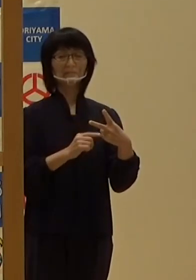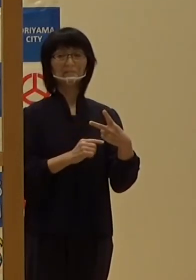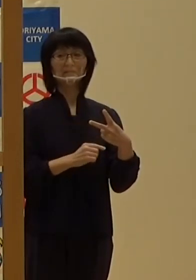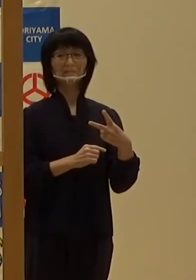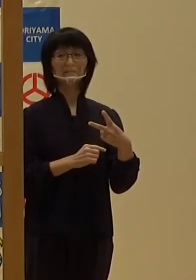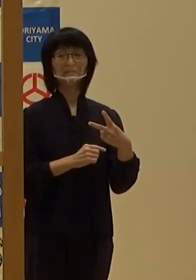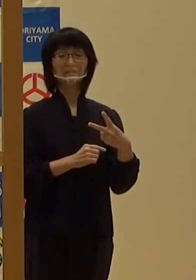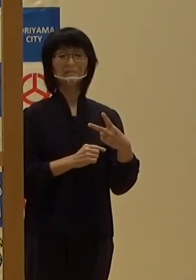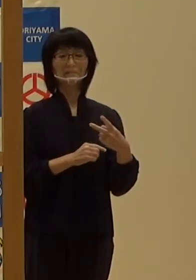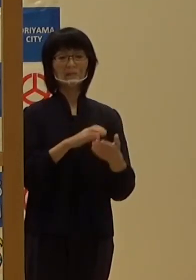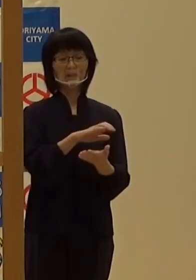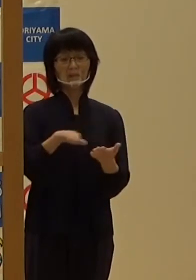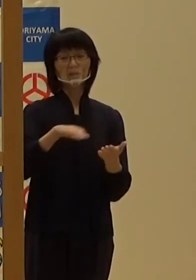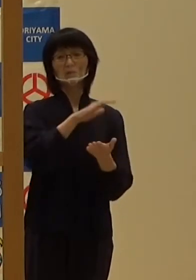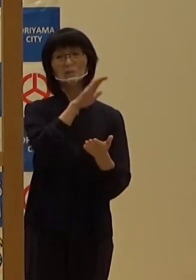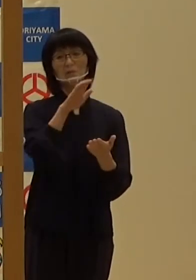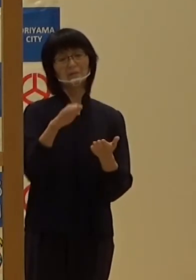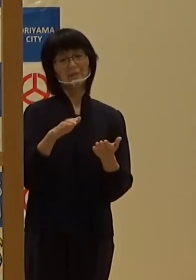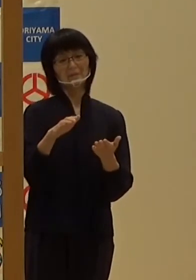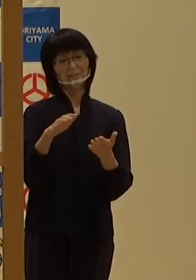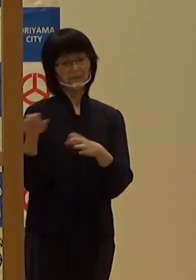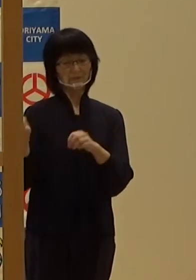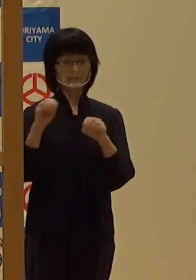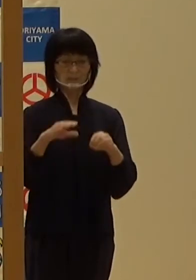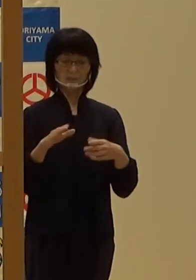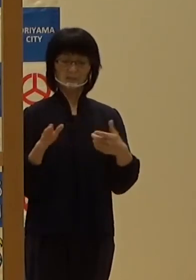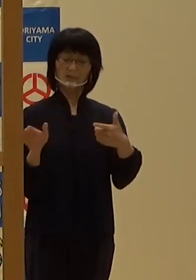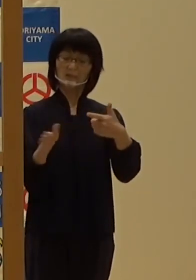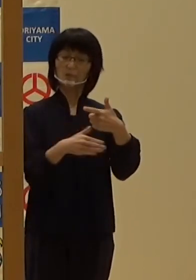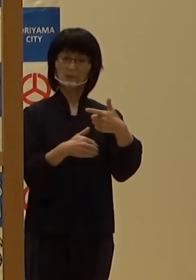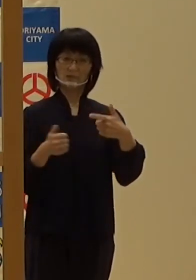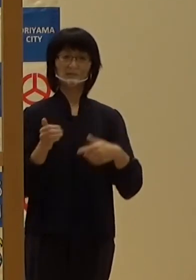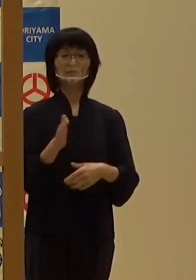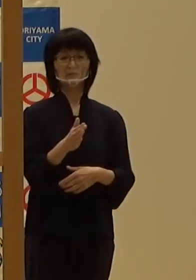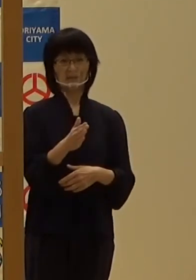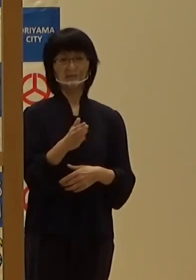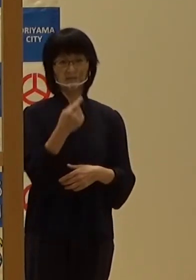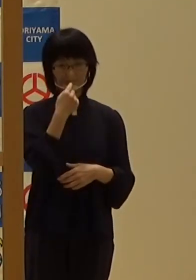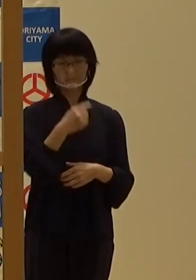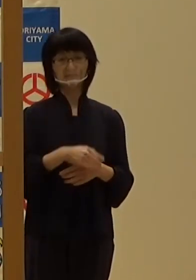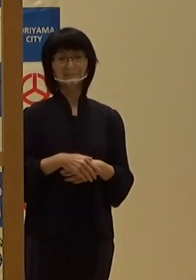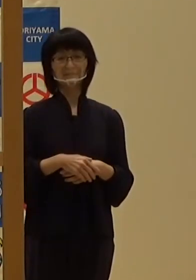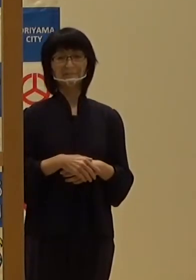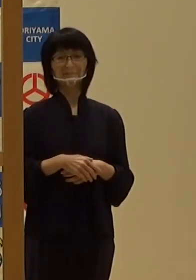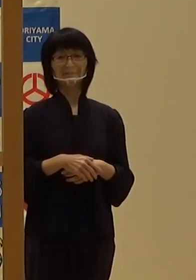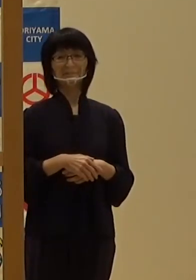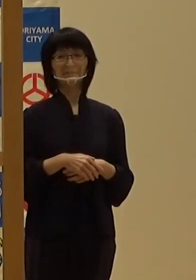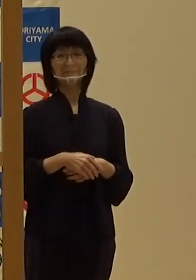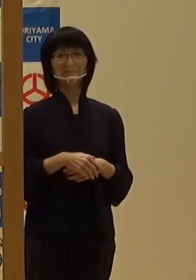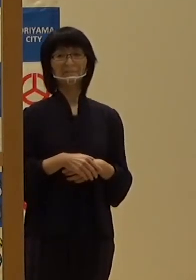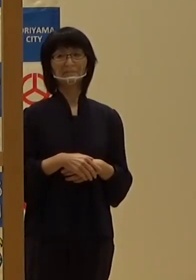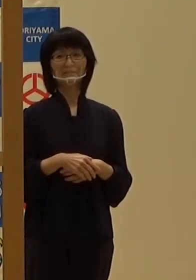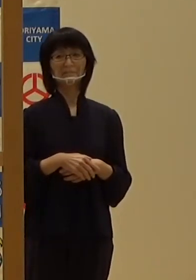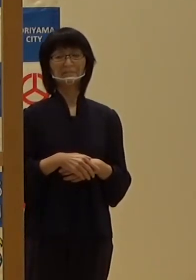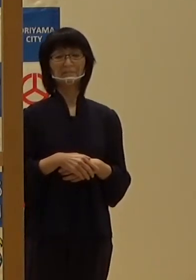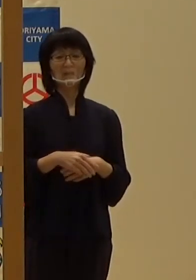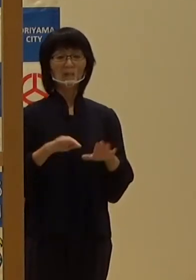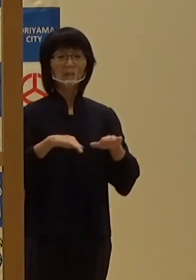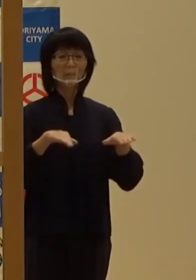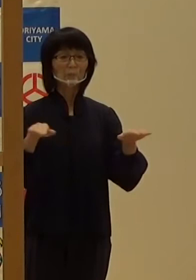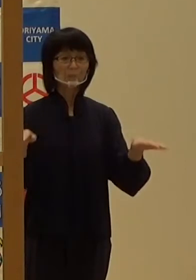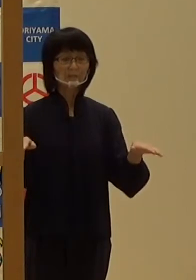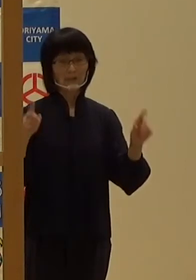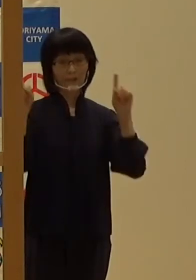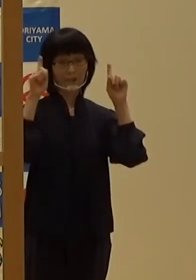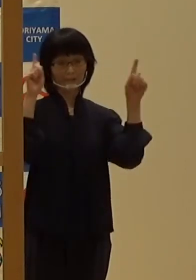私郡山に来てまだ半年ちょっとなんですが、近辺にあんまり子どもたちが遊べるところ